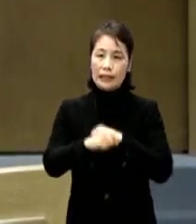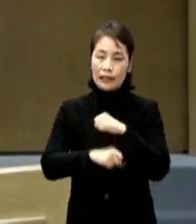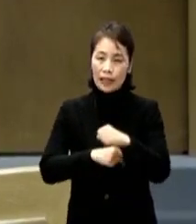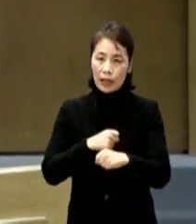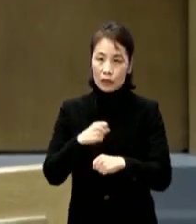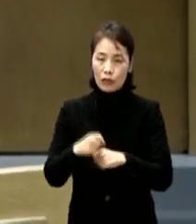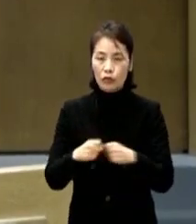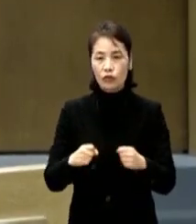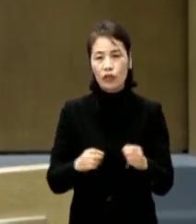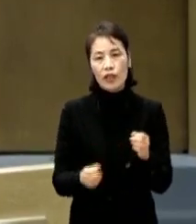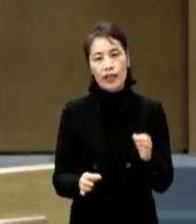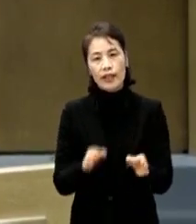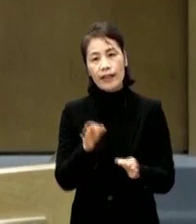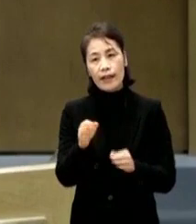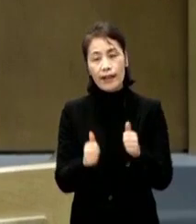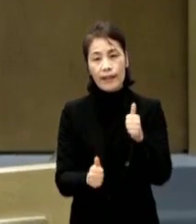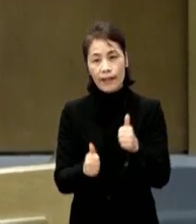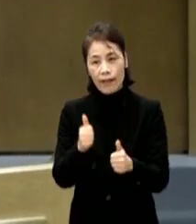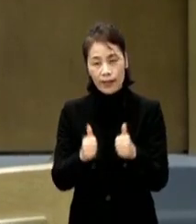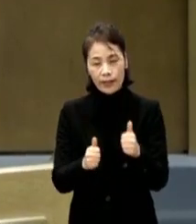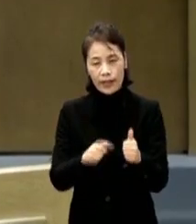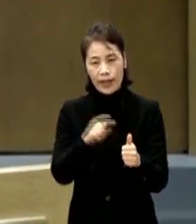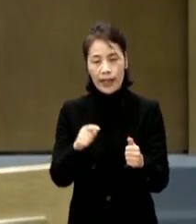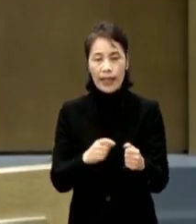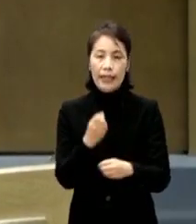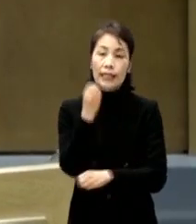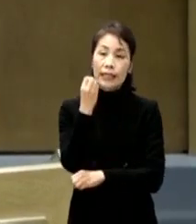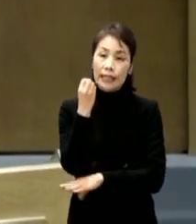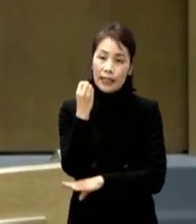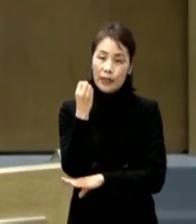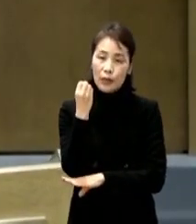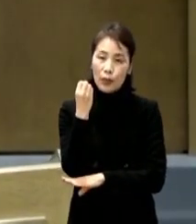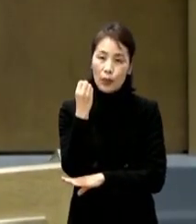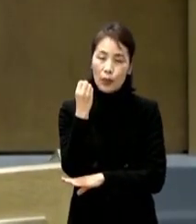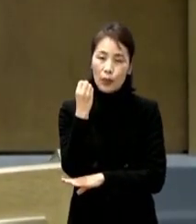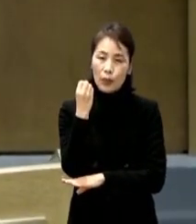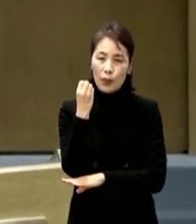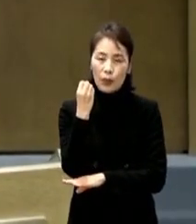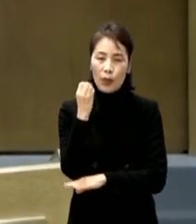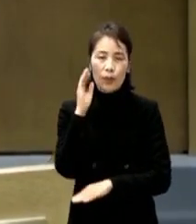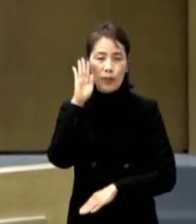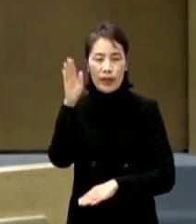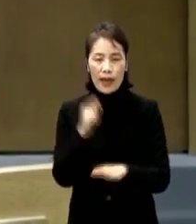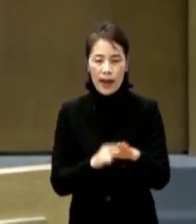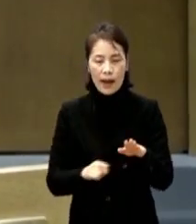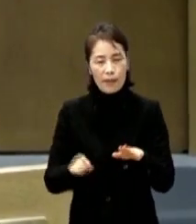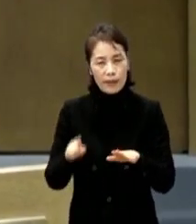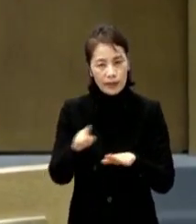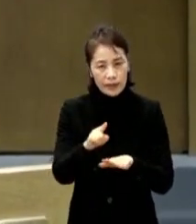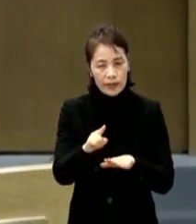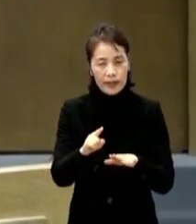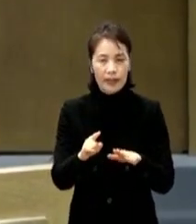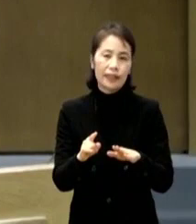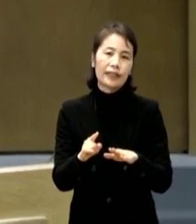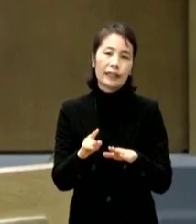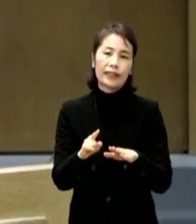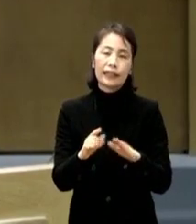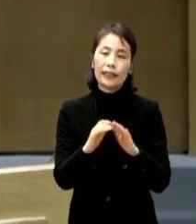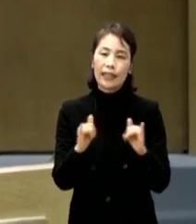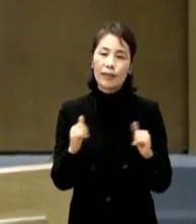삼아 기본 인성과 기초 역량을 갖춘 미래 인재를 양성하기 위해 끊임없이